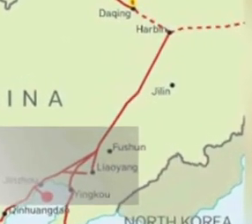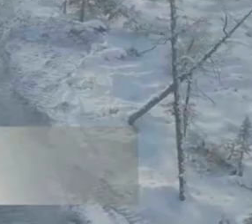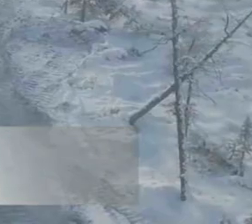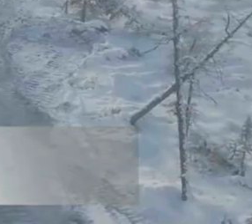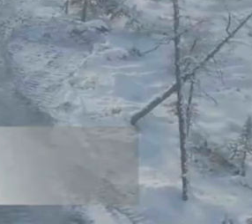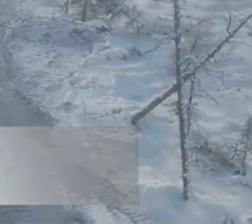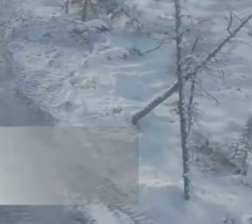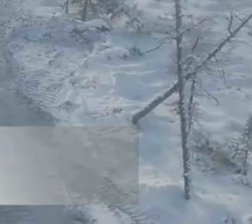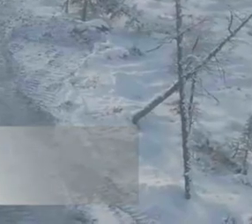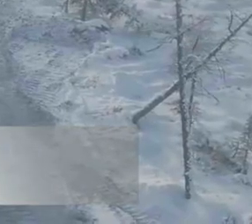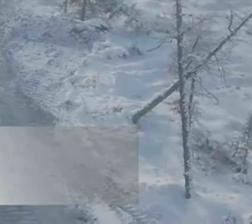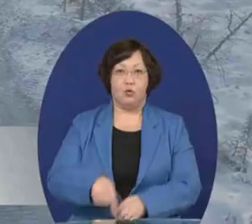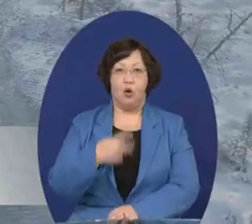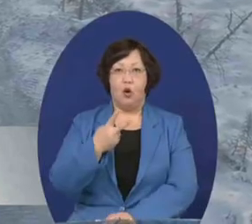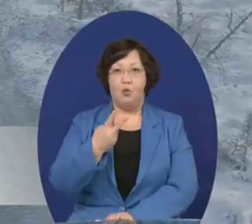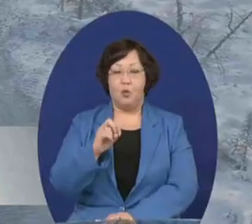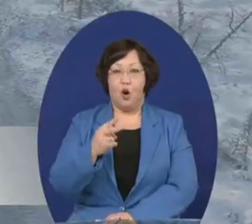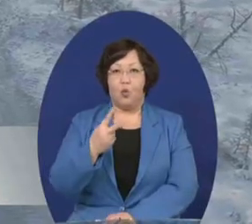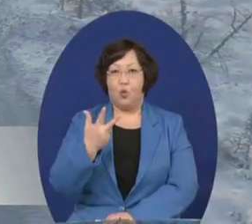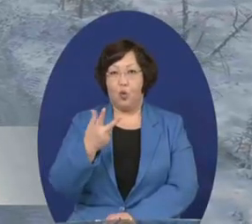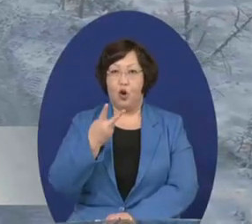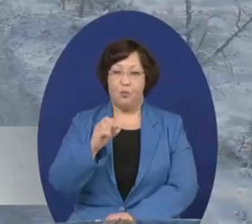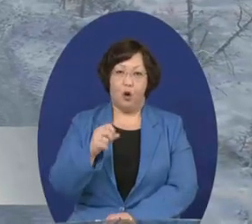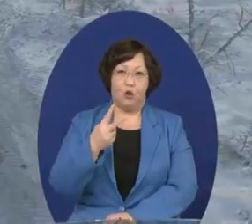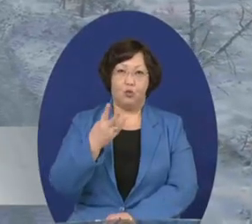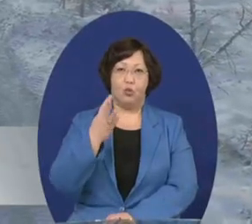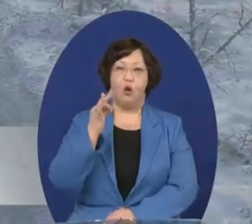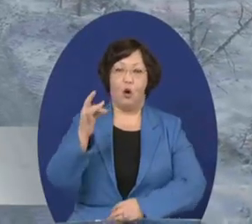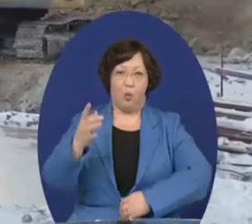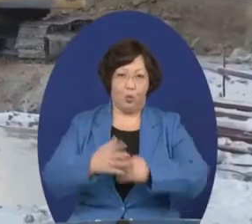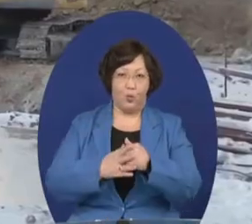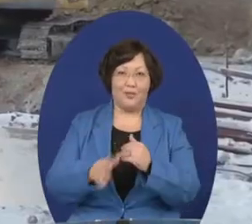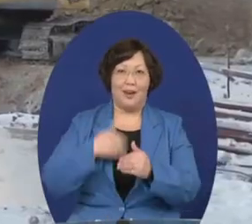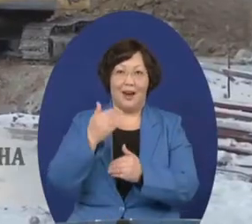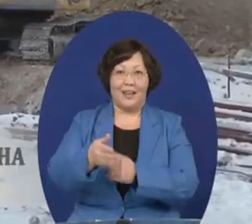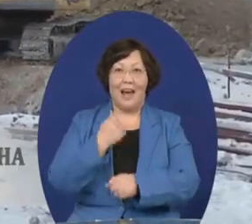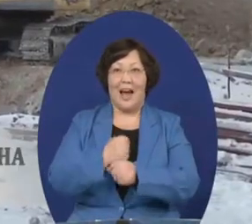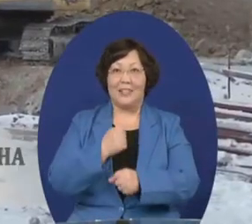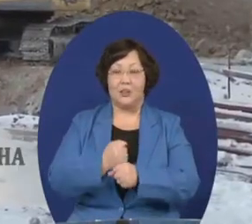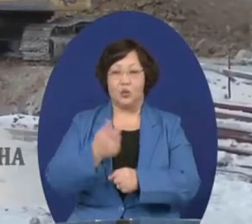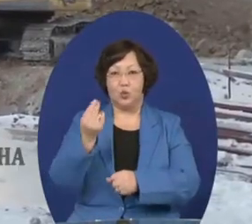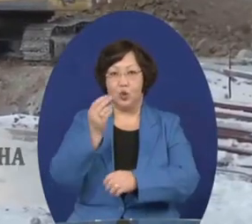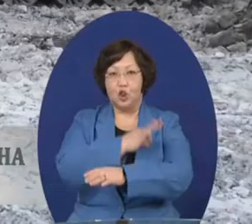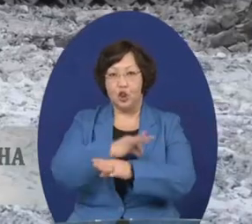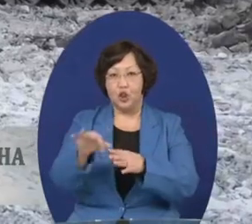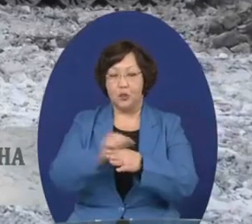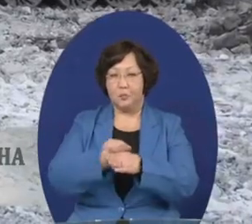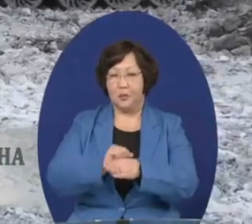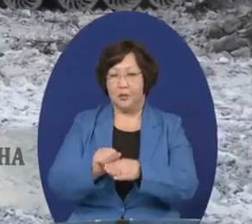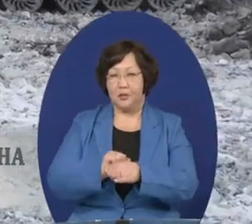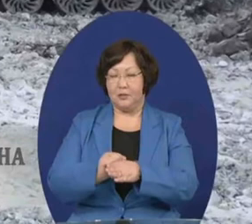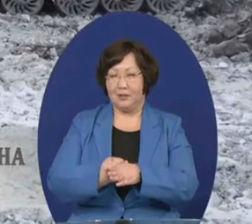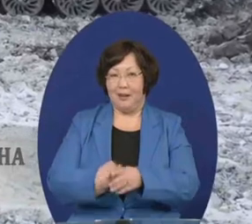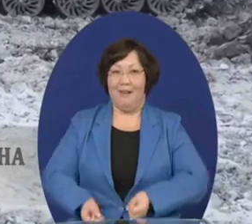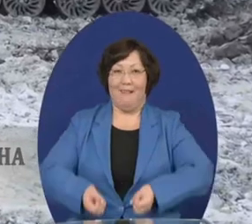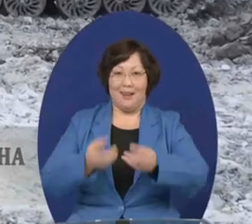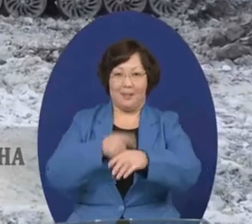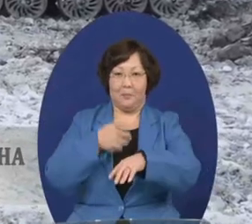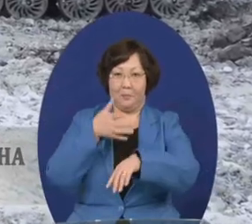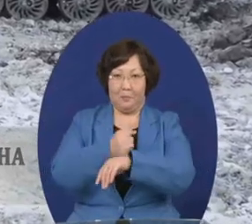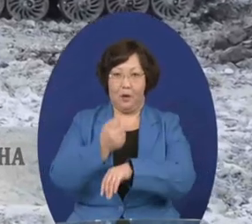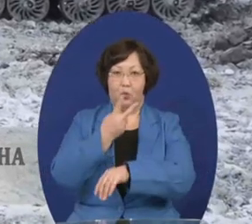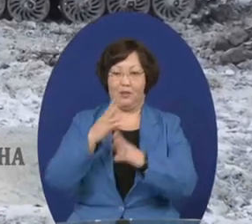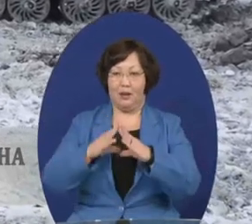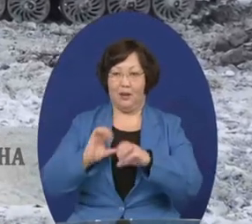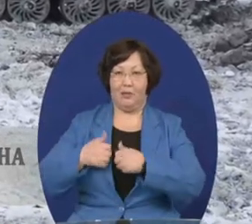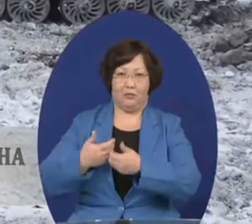батсны хүлээн зөвшөөрч 2023 болон 2024 он хүртэл дараагийн шатны ажлын зургийг хийж боловсруулах цаг алдалгүй ажиллах үүрэг